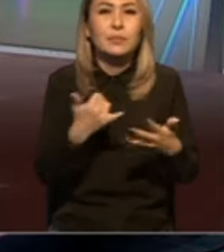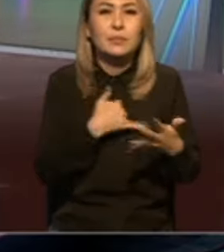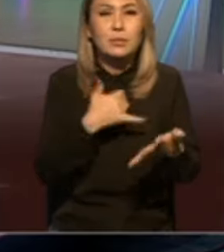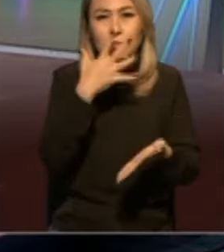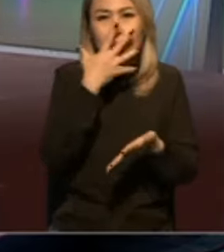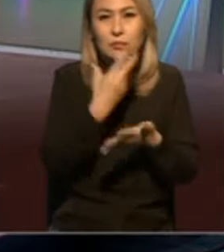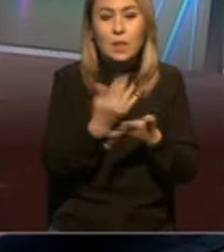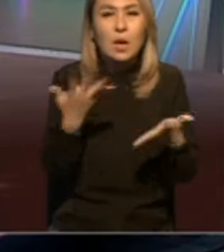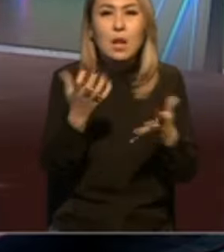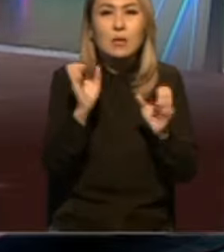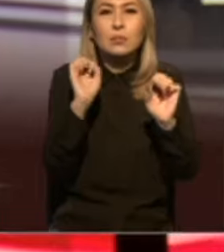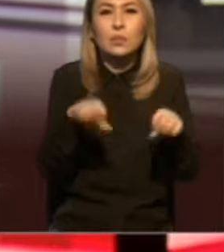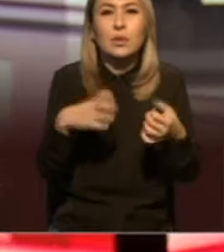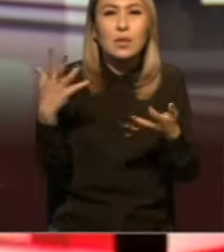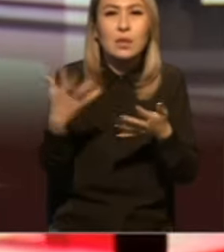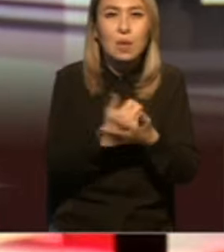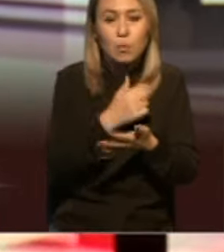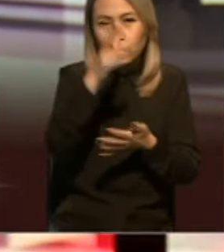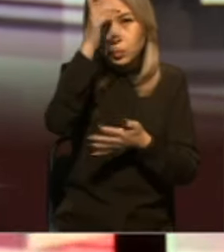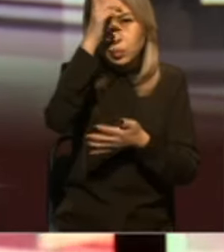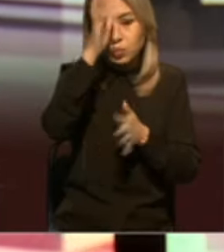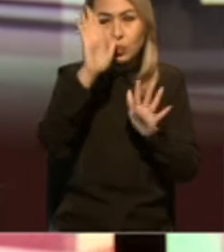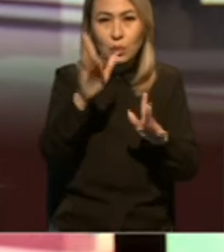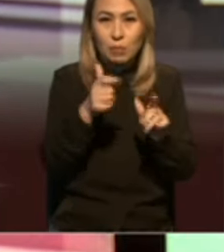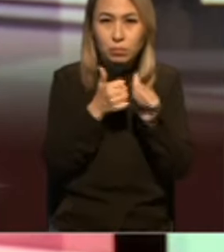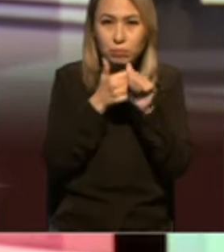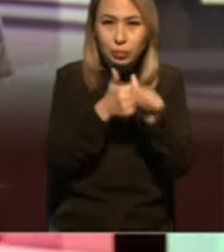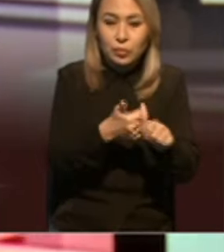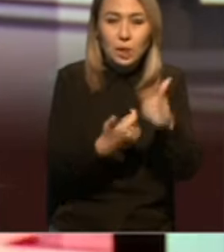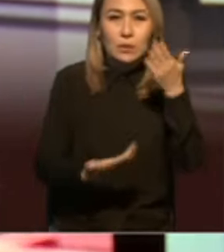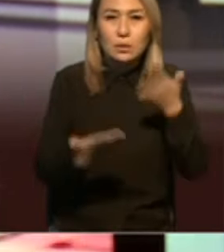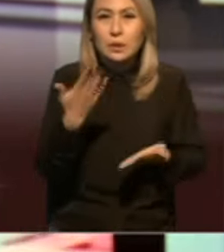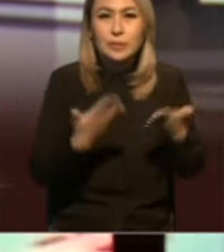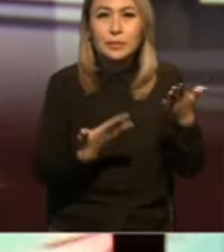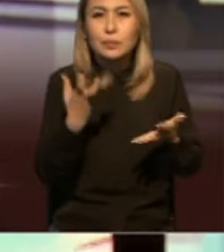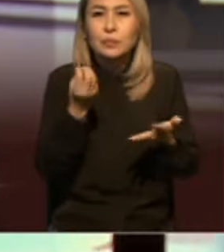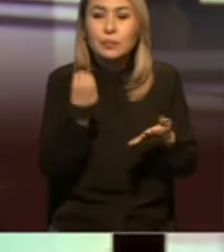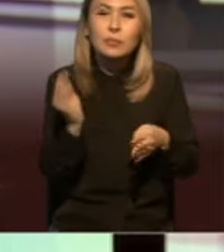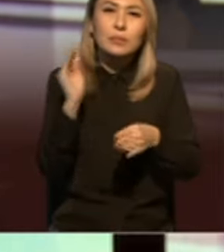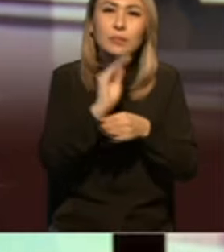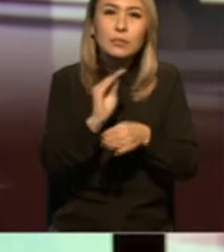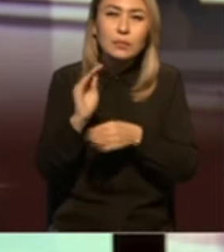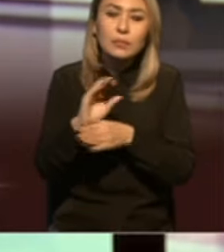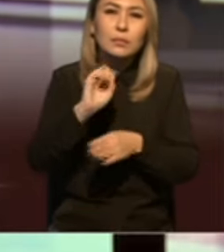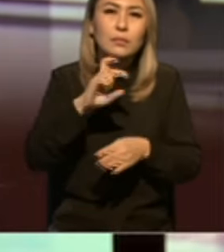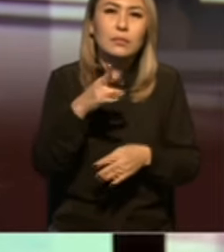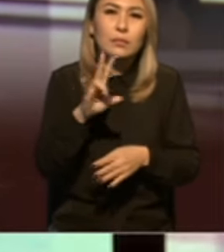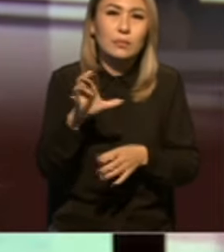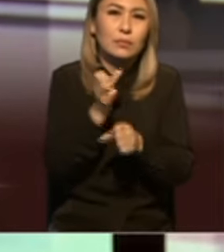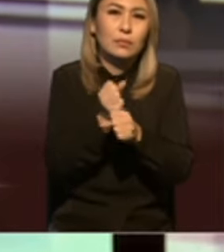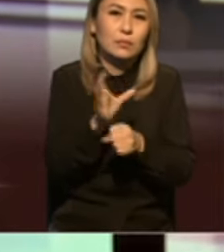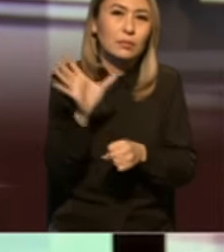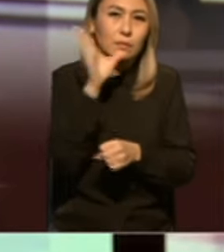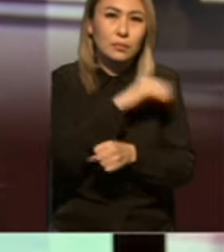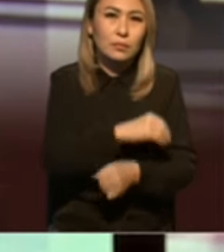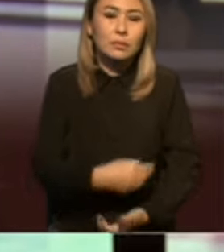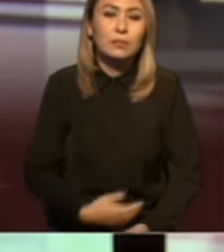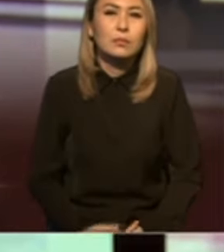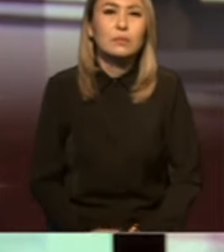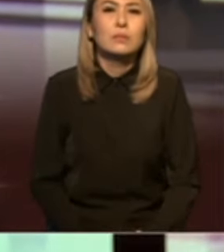өзімізді қалай табаламыз? Біз тек қана Түркияға арқа сүйей аламыз ба? Біз тағы қандай альянстар жүйесін құра аламыз? Міне осындай сұрақтар бар. Рахмет.